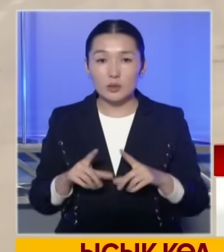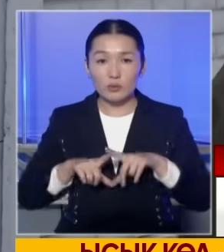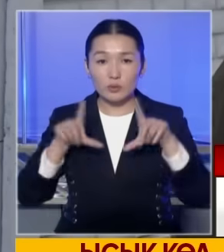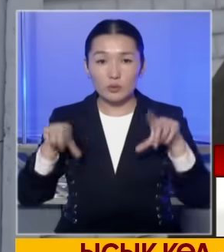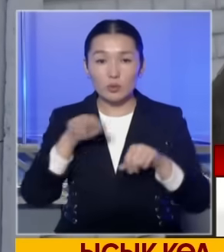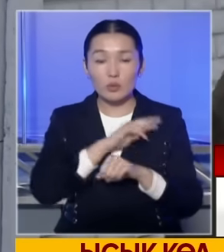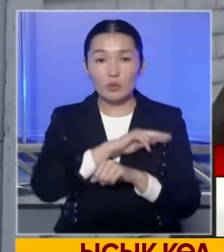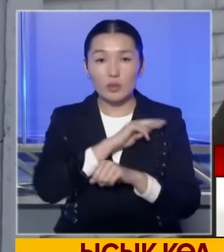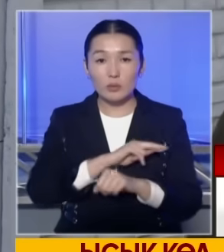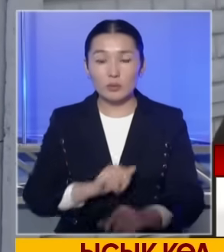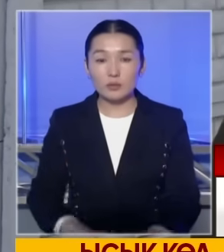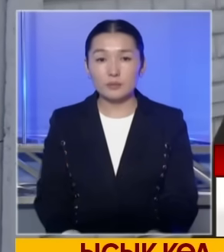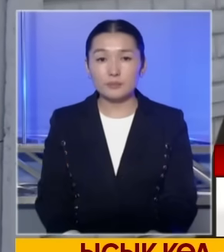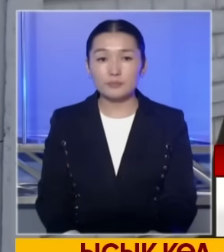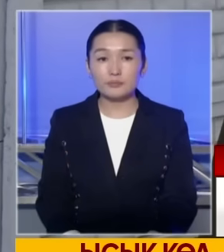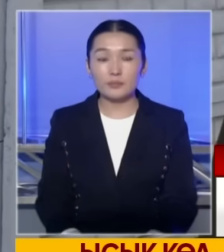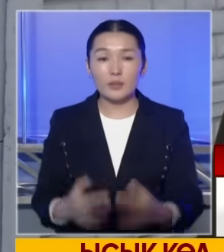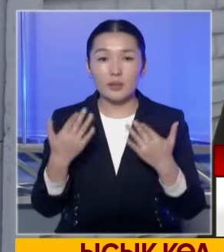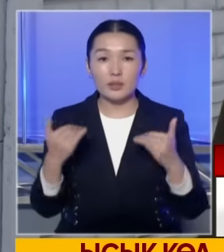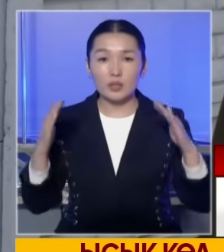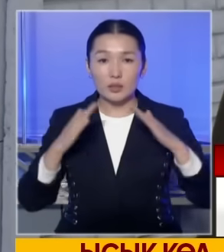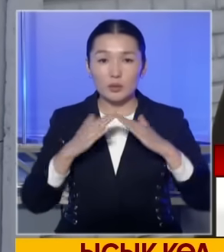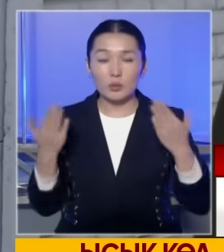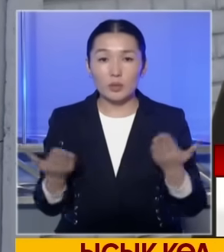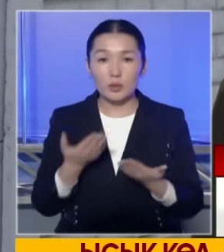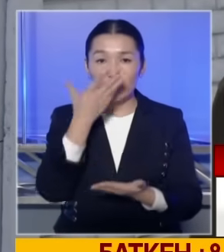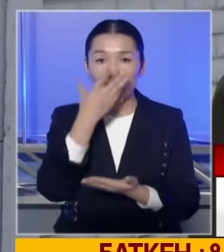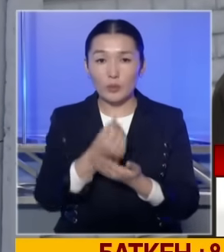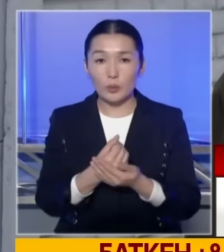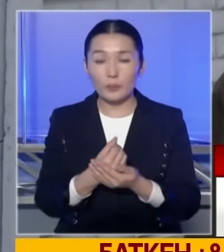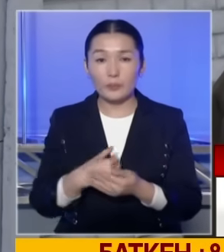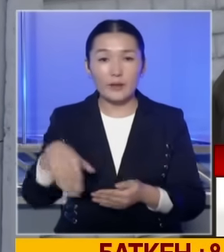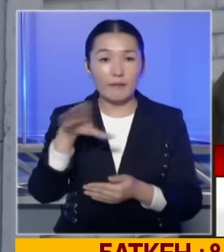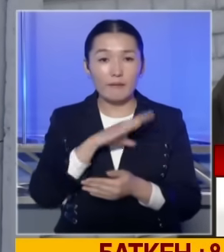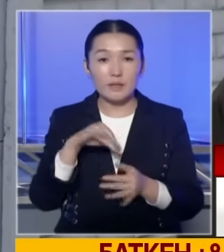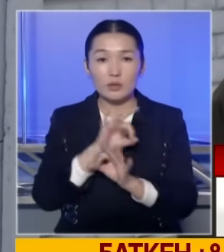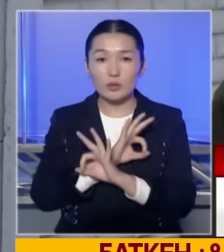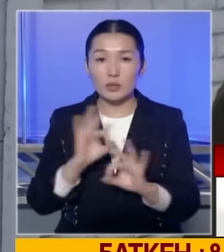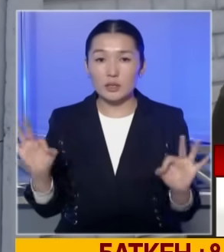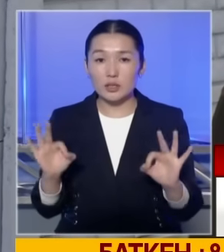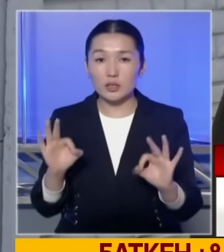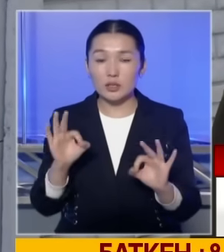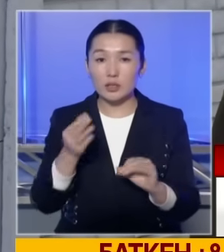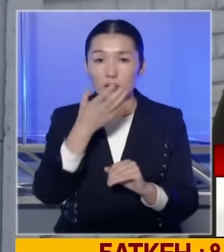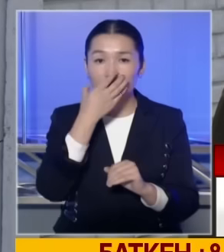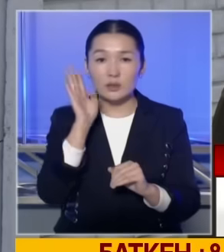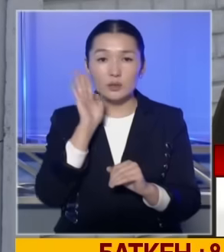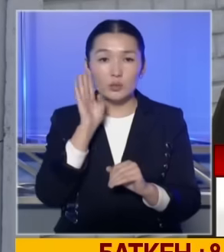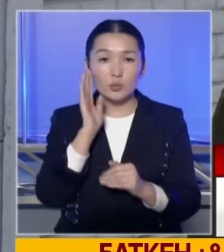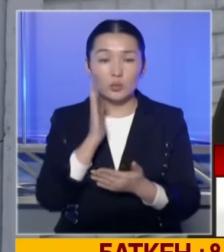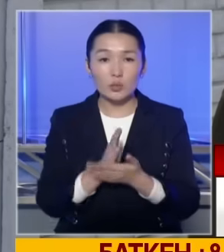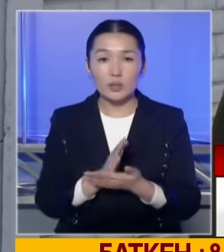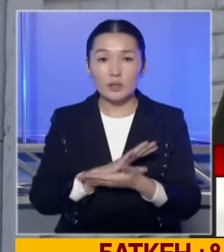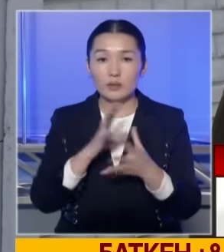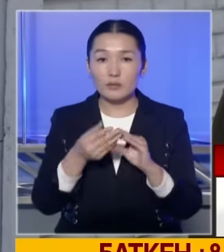атат. Азыр үйлөрүбүздө келип жашап жатабыз. Бардыгы жакшы, жылуу суулары бар, бардык